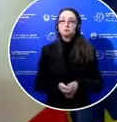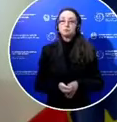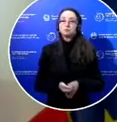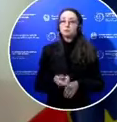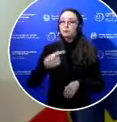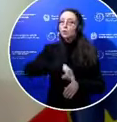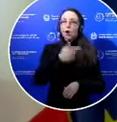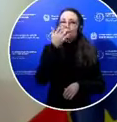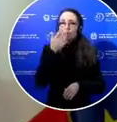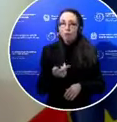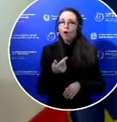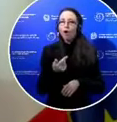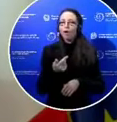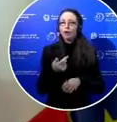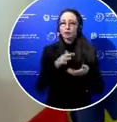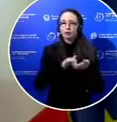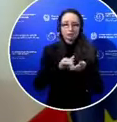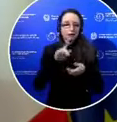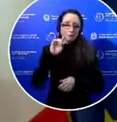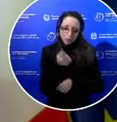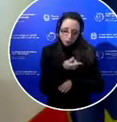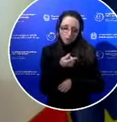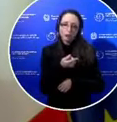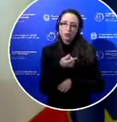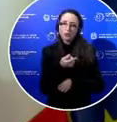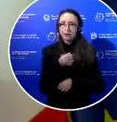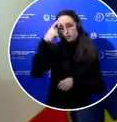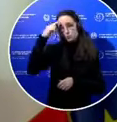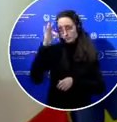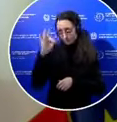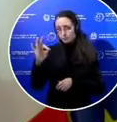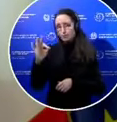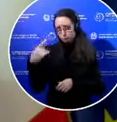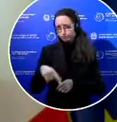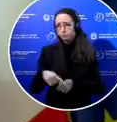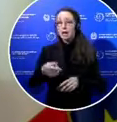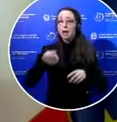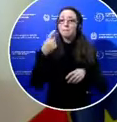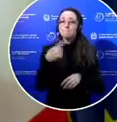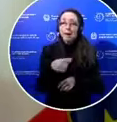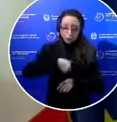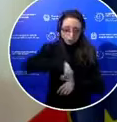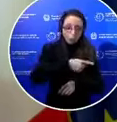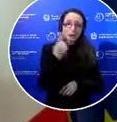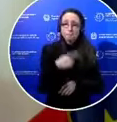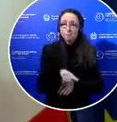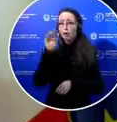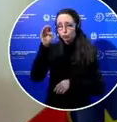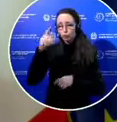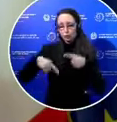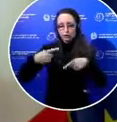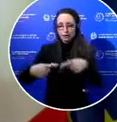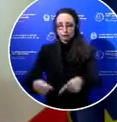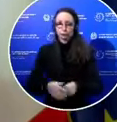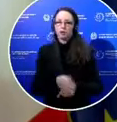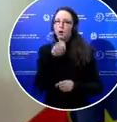noi vogliamo una società migliore e lo facciamo per una società migliore non solo per noi ma per le future generazioni. Buon lavoro a